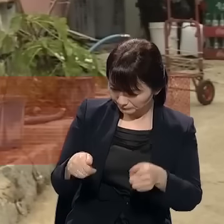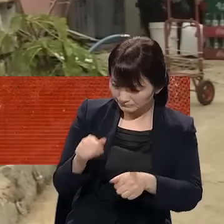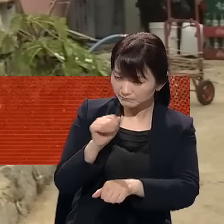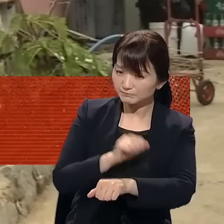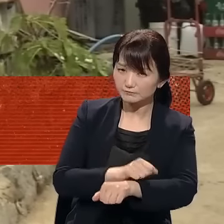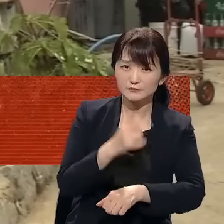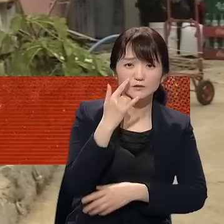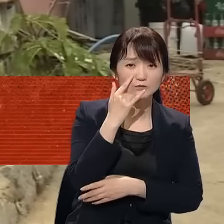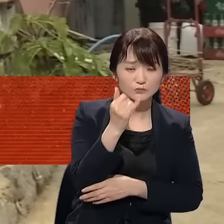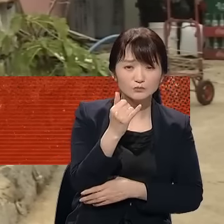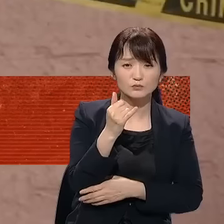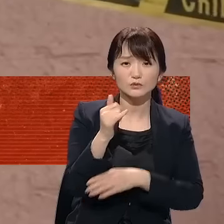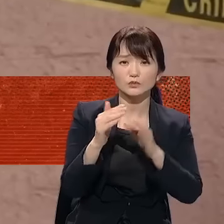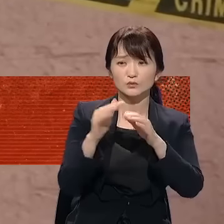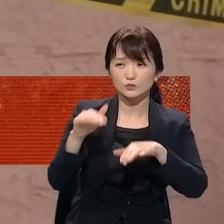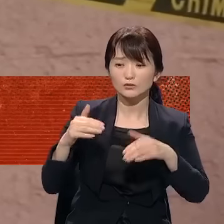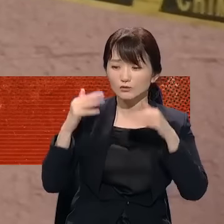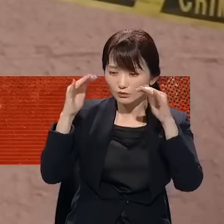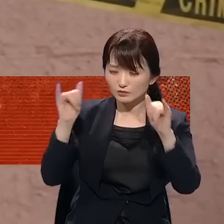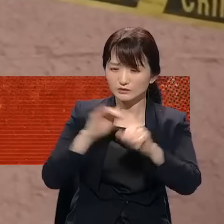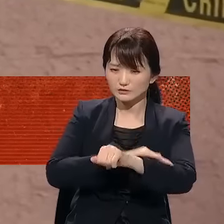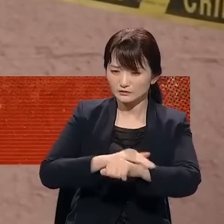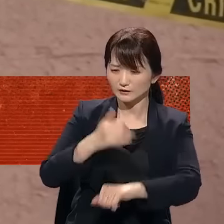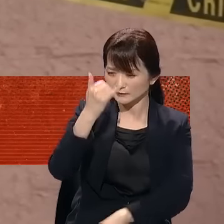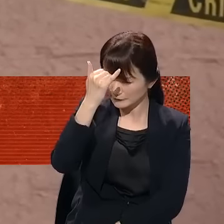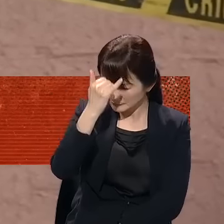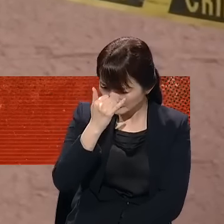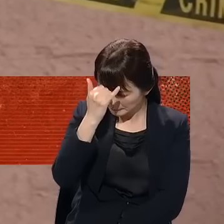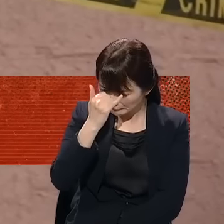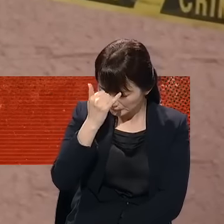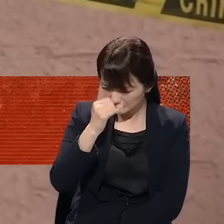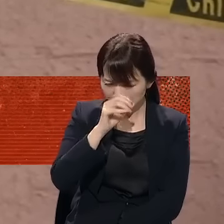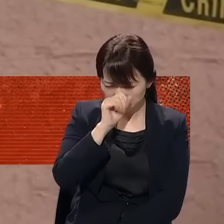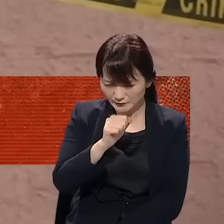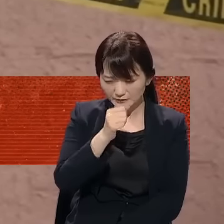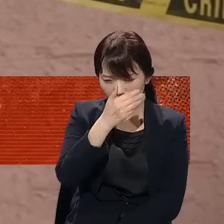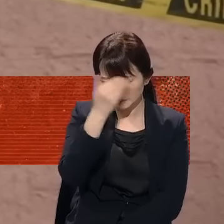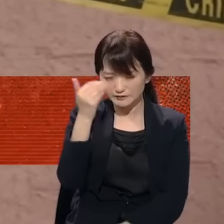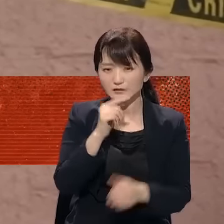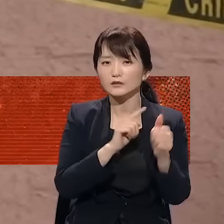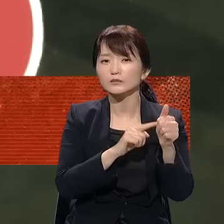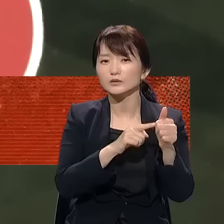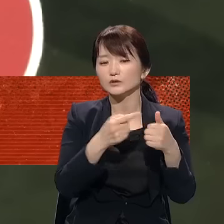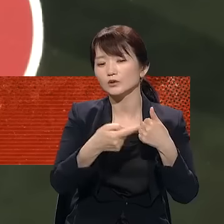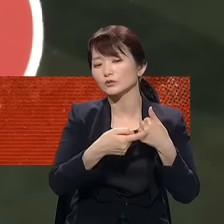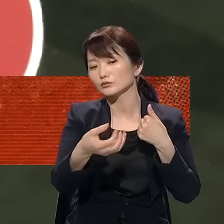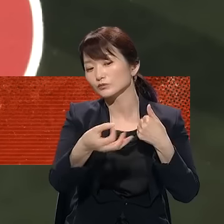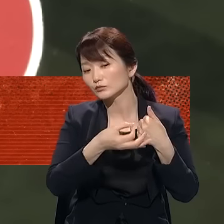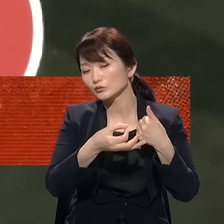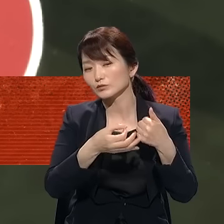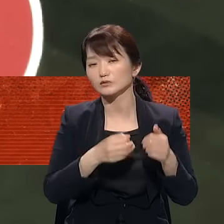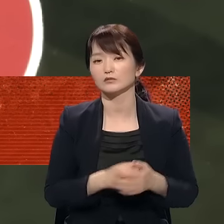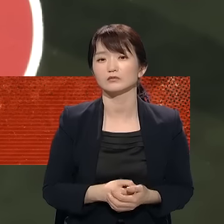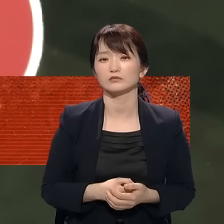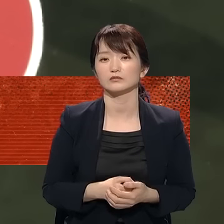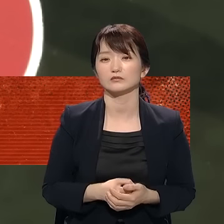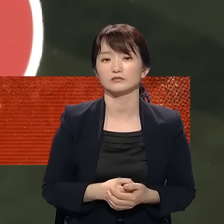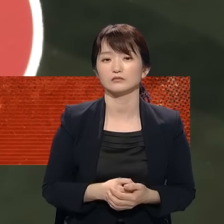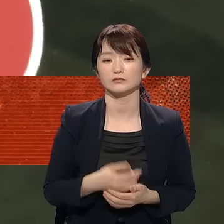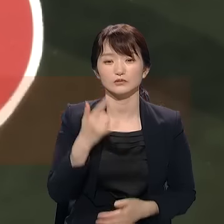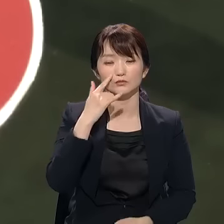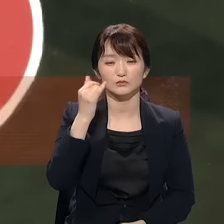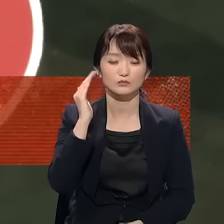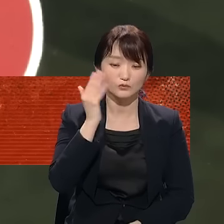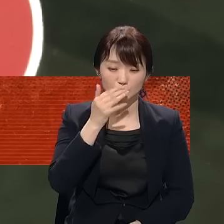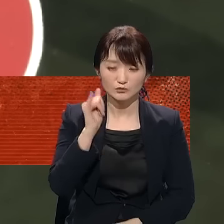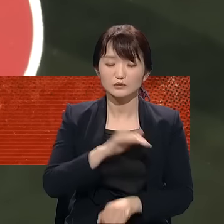부모하고 동네 어른들에게 대단히 예의가 바른 착한 청년이었다 그건 밖으로 보여지는 것이죠 그리고 이제 청각 장애가 있는 부모님도